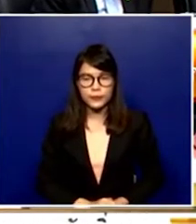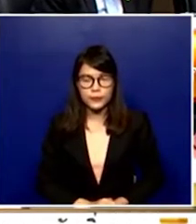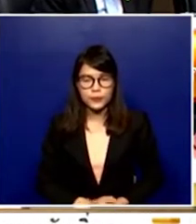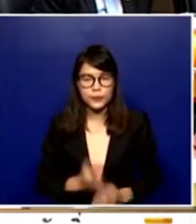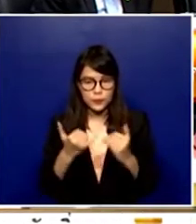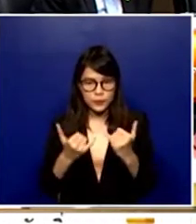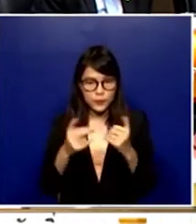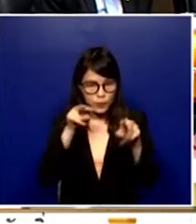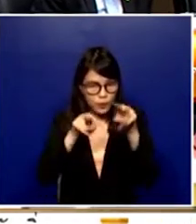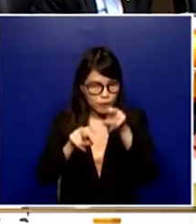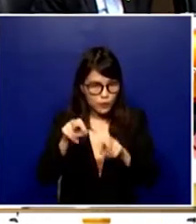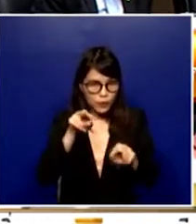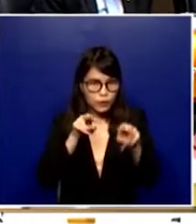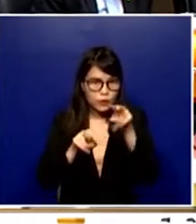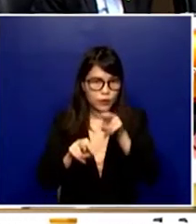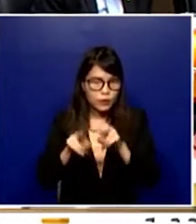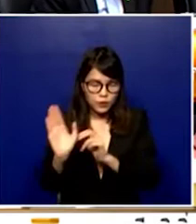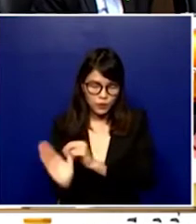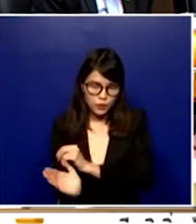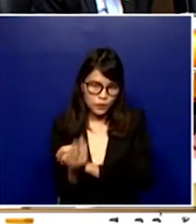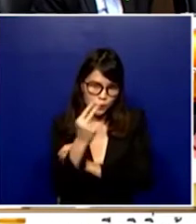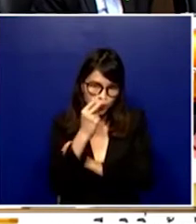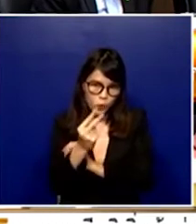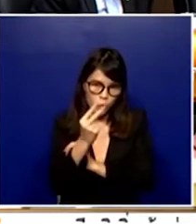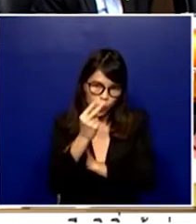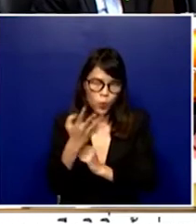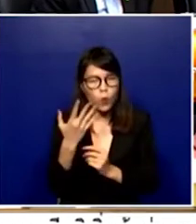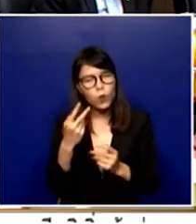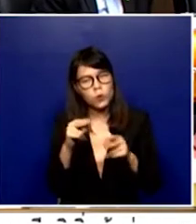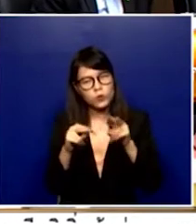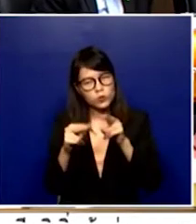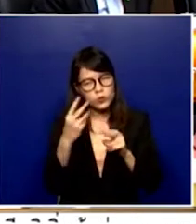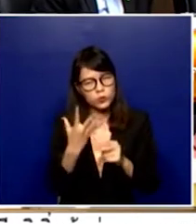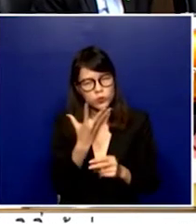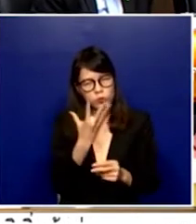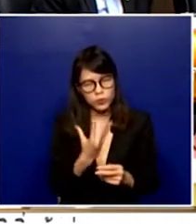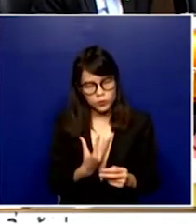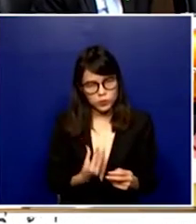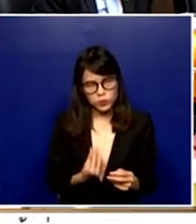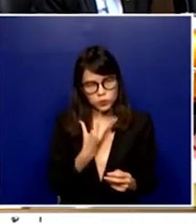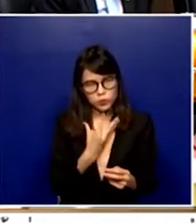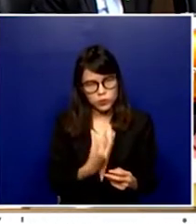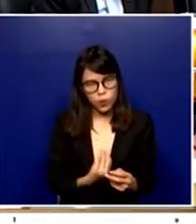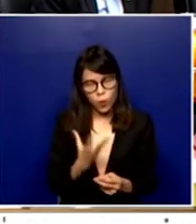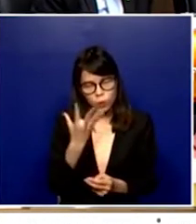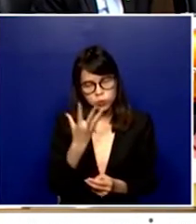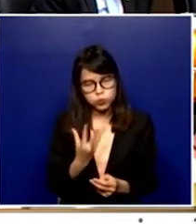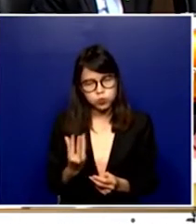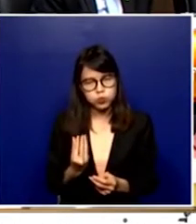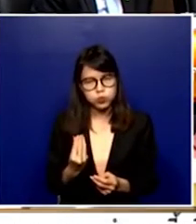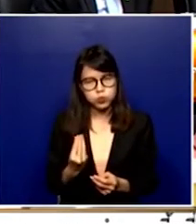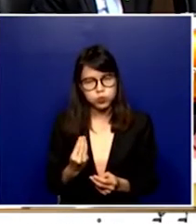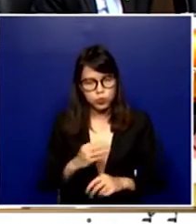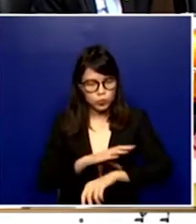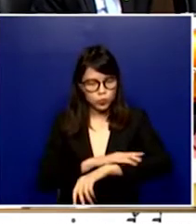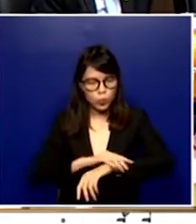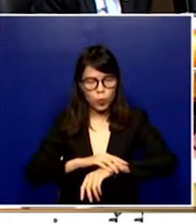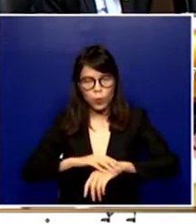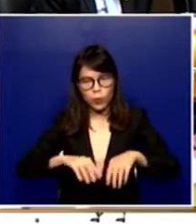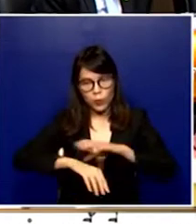ดฉันสงเกตนายกรฐมัตีเมื่ช่งเช้าที่ฉันดูท่านดูซูปซิตซูปเสียวลงไปนะคะแขนขาวทานยาวขึ้น